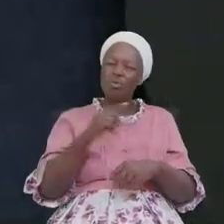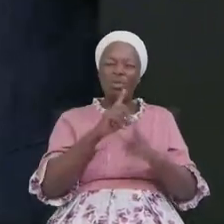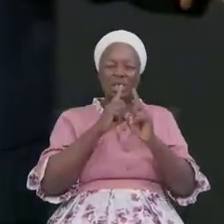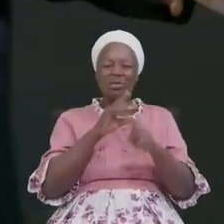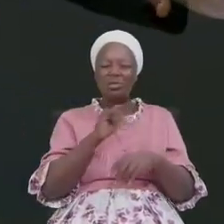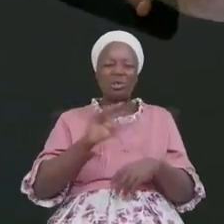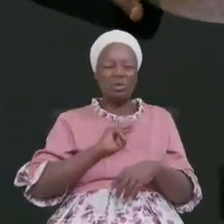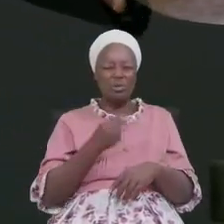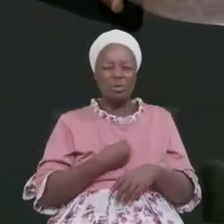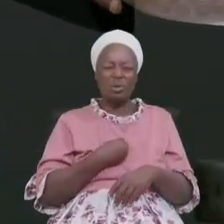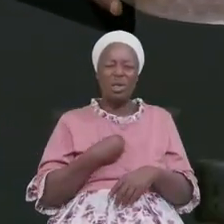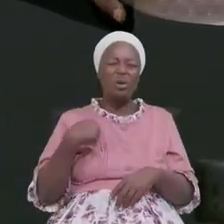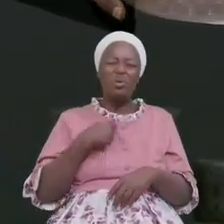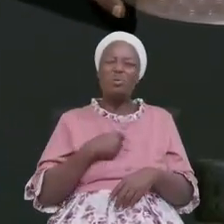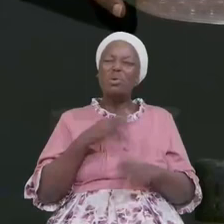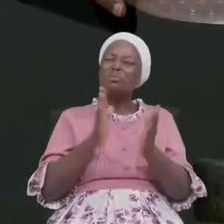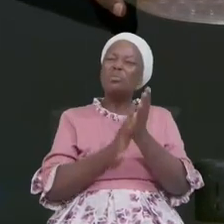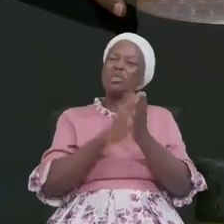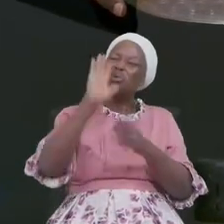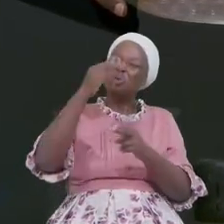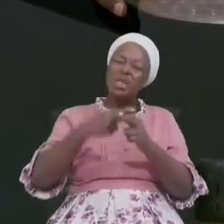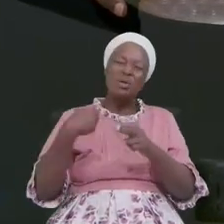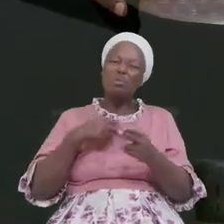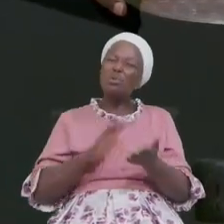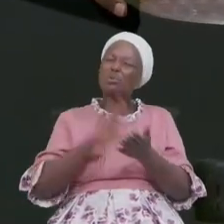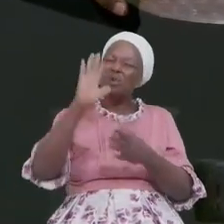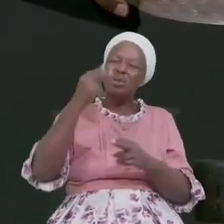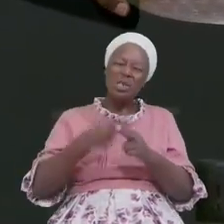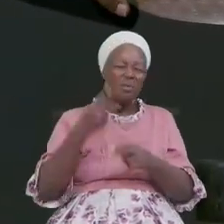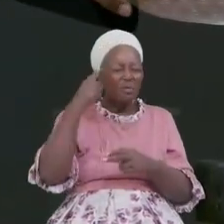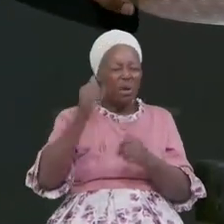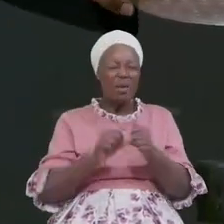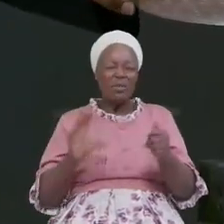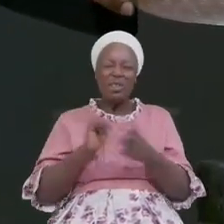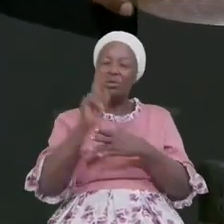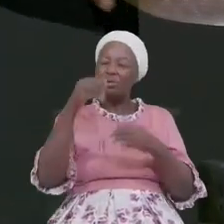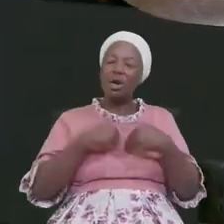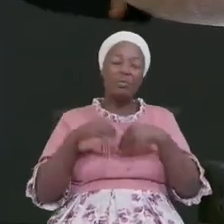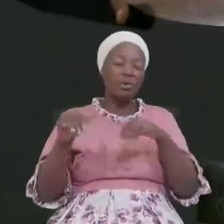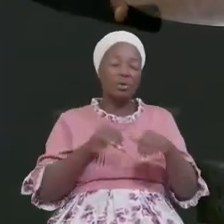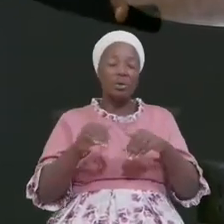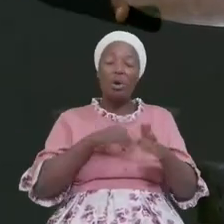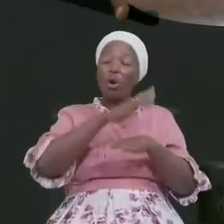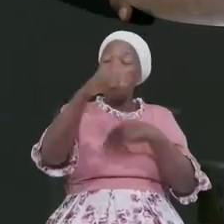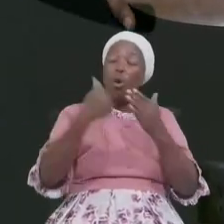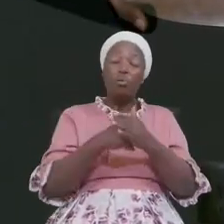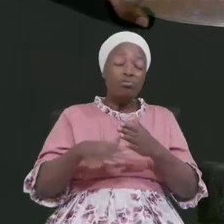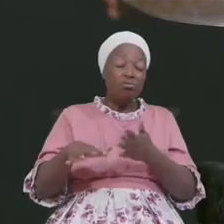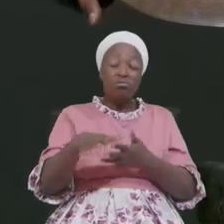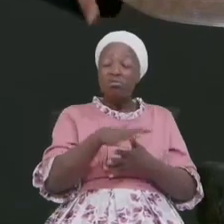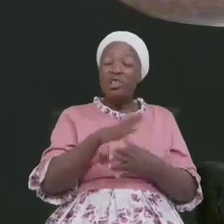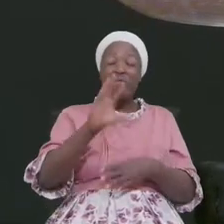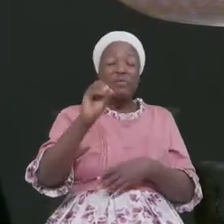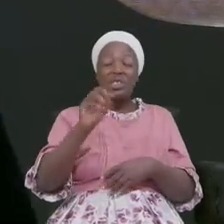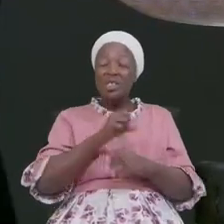Nous élevons le nom, nous te louons, nous te glorifions pour tout ce que tu as fait pendant toutes ces 50 ans.